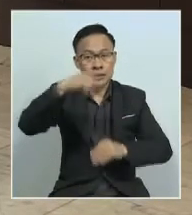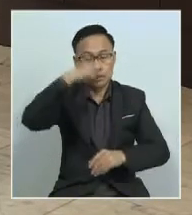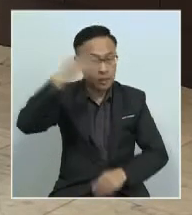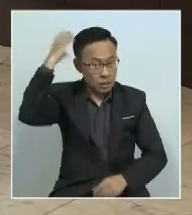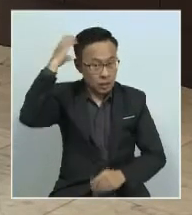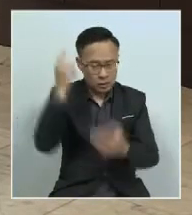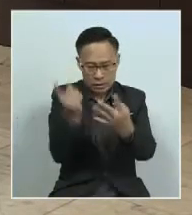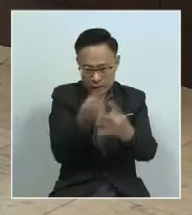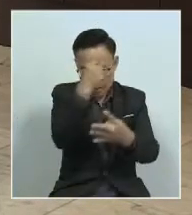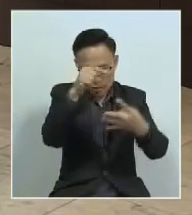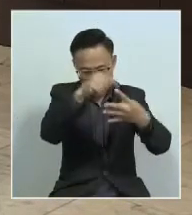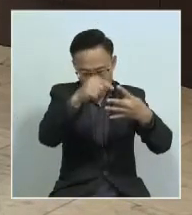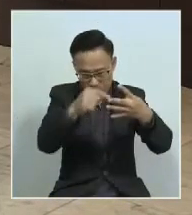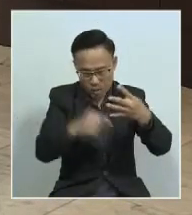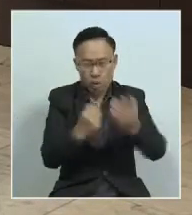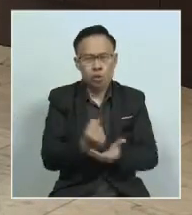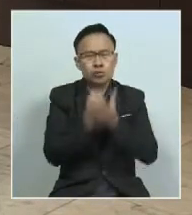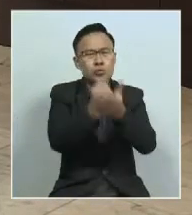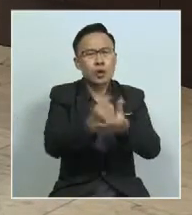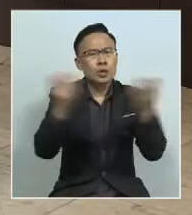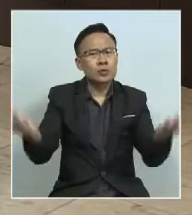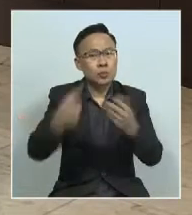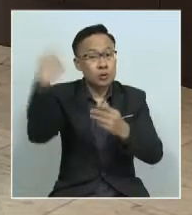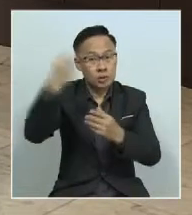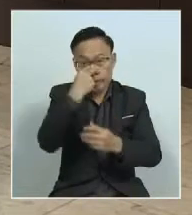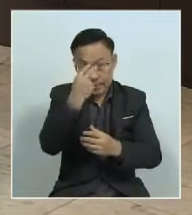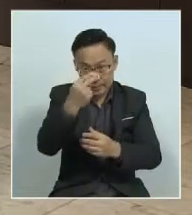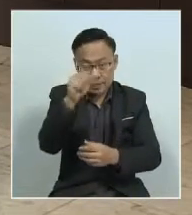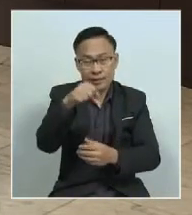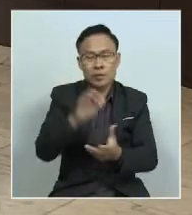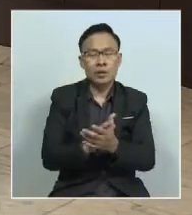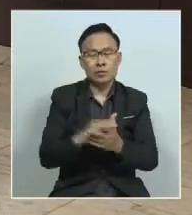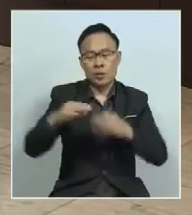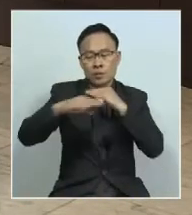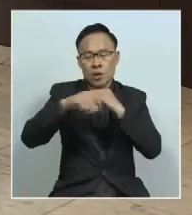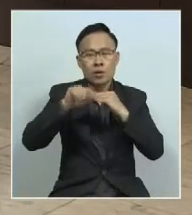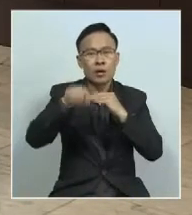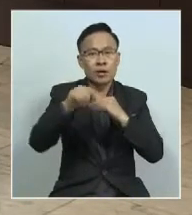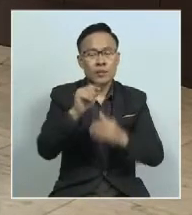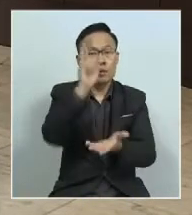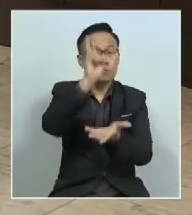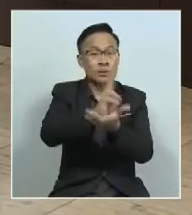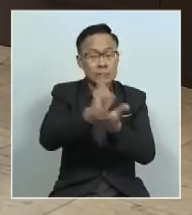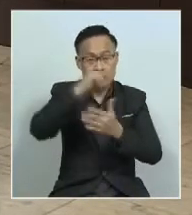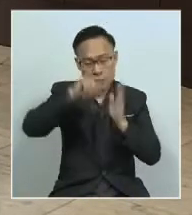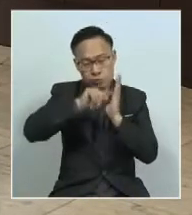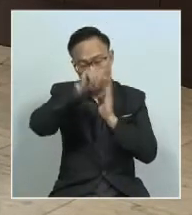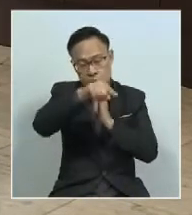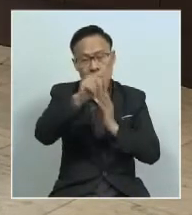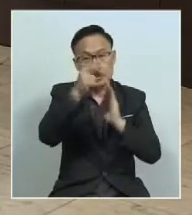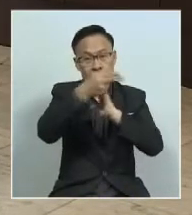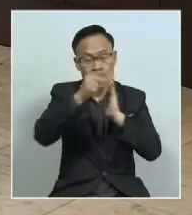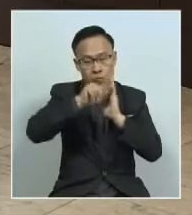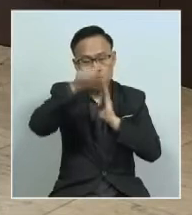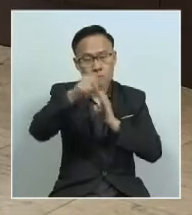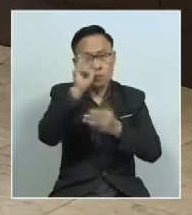ที่1นะมันก็ส่งเสริมการท่องเที่ยวยกตัวอย่างเช่นใครที่เคยไปเวียงจันทน์เนี่ยอาจจะได้ไปเที่ยวพระธาตุหลวงประตูชัยหอพระแก้ว คือเดินทางง่าย